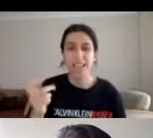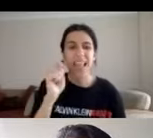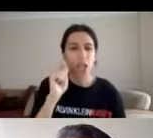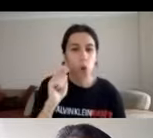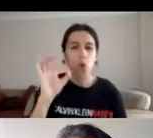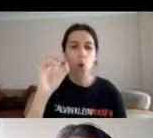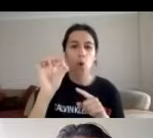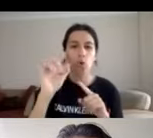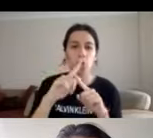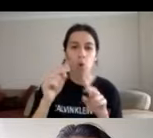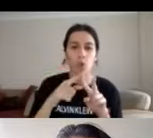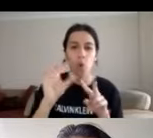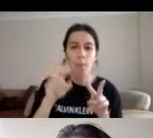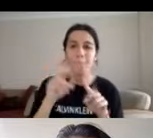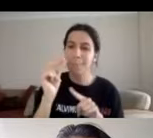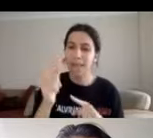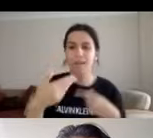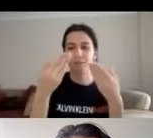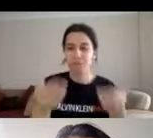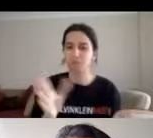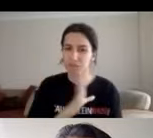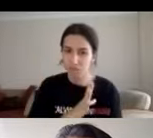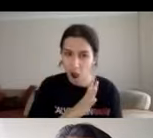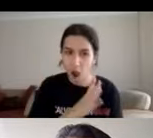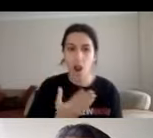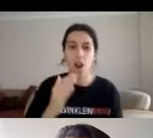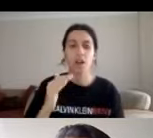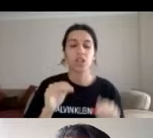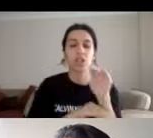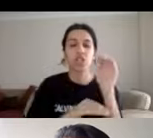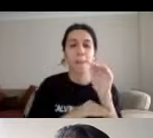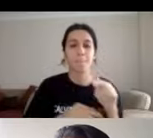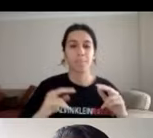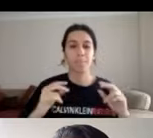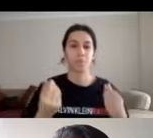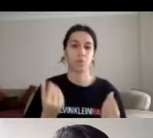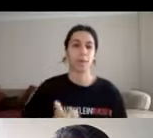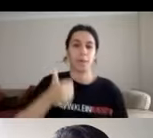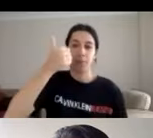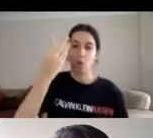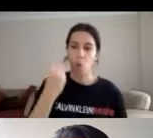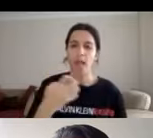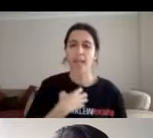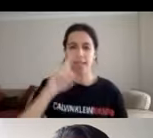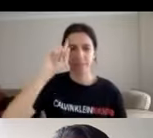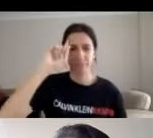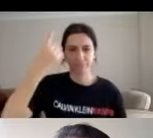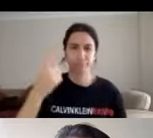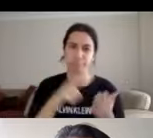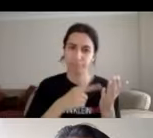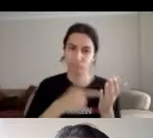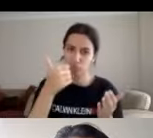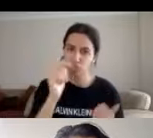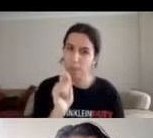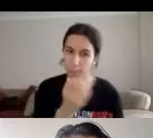Yani etkili deneyimler sunulursa yaşam kalitesi artabiliyor. Kendi başlarına birçok işlerini halledebilir hale